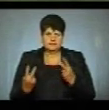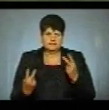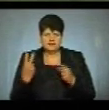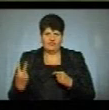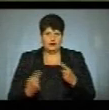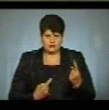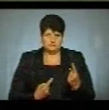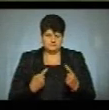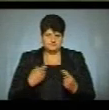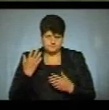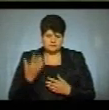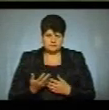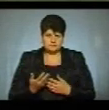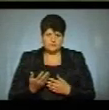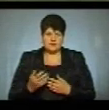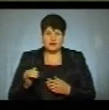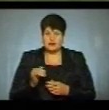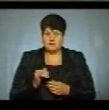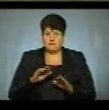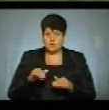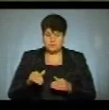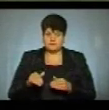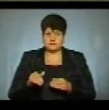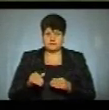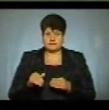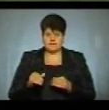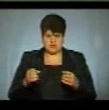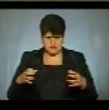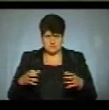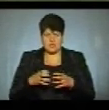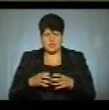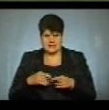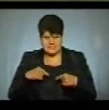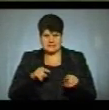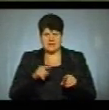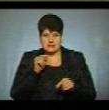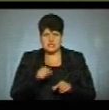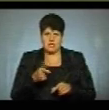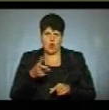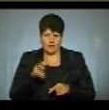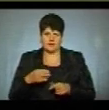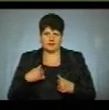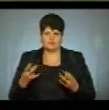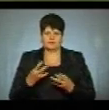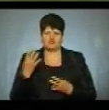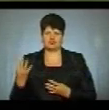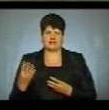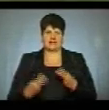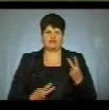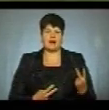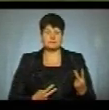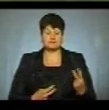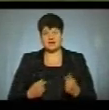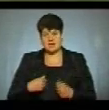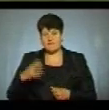здається. І потім ми зібралися і забили, нарешті забили ті голи, які нам потрібні були. 4-2. Ну, я